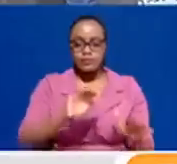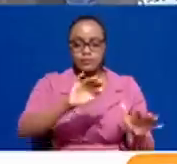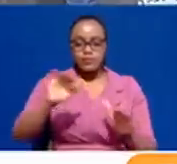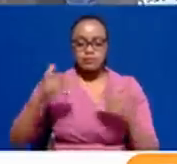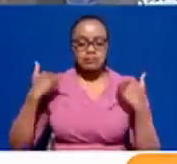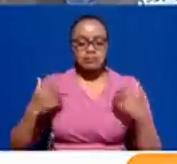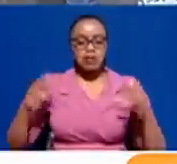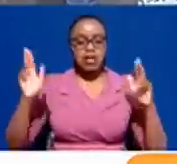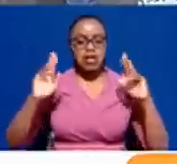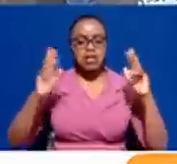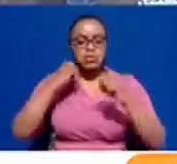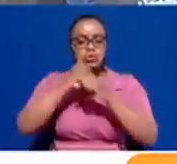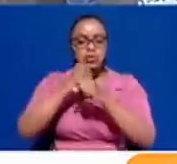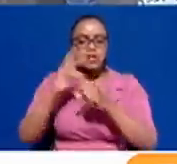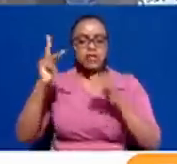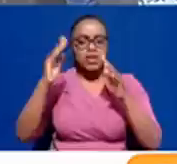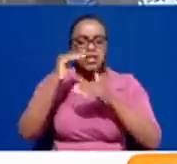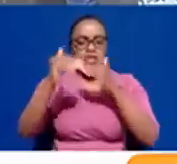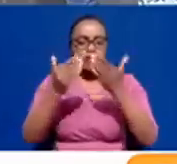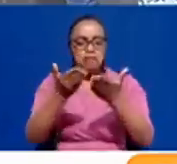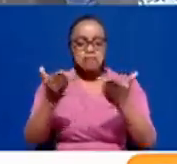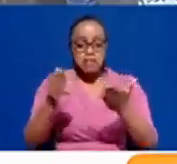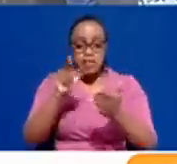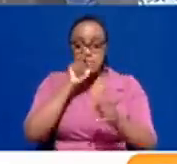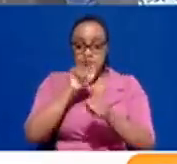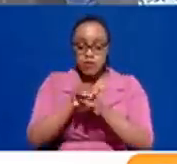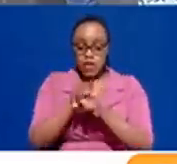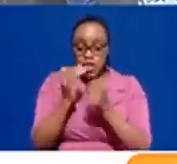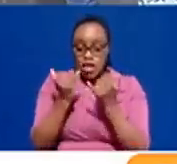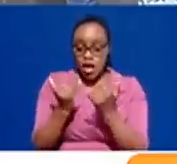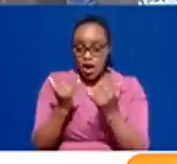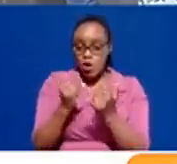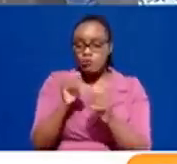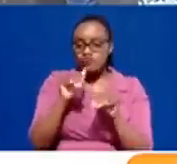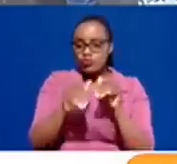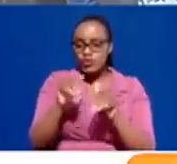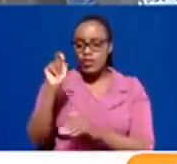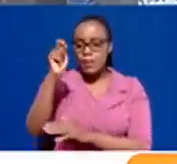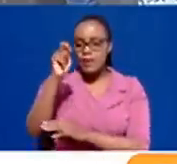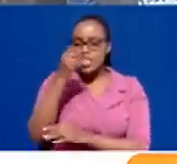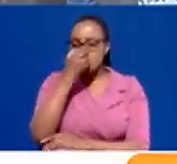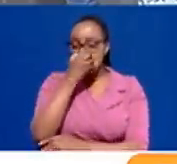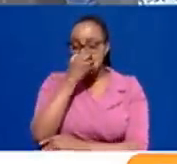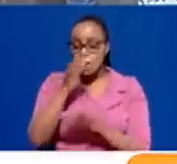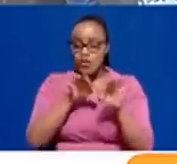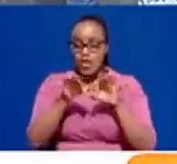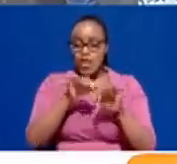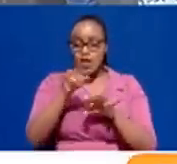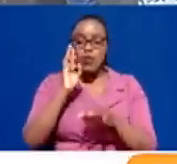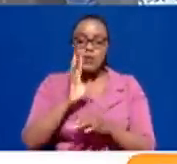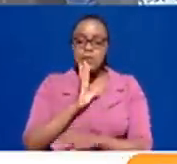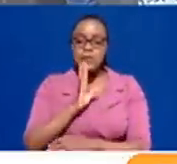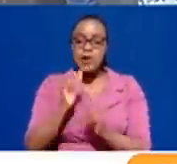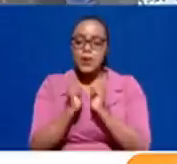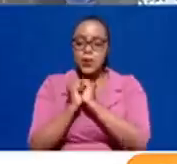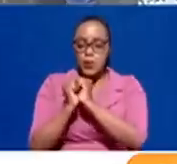Niko tayari kuwahudumia Wakenya wote kwa uadilifu. Hii ndio ahadi ya Rais Mteule William Ruto, ambaye pia ameelezea nia yake kuwa atazungumza na